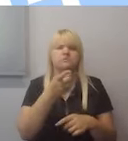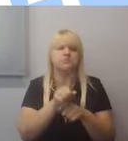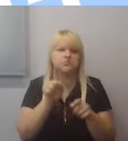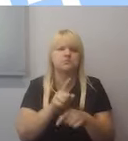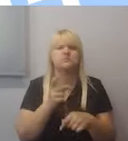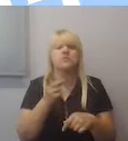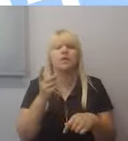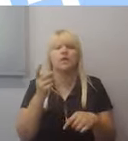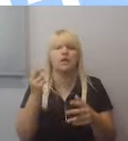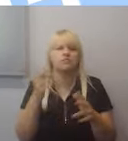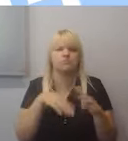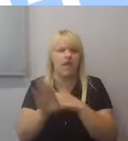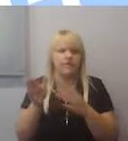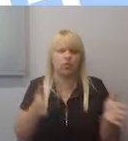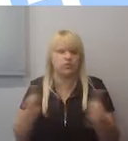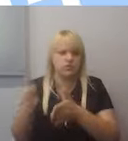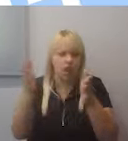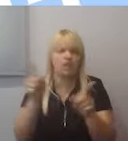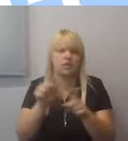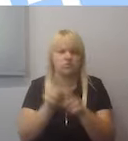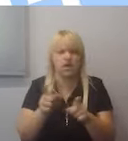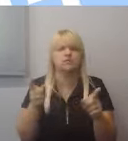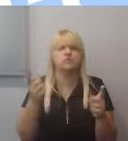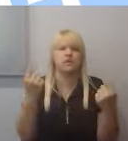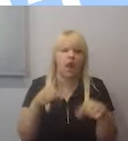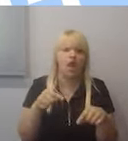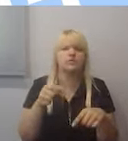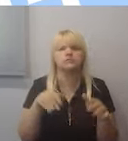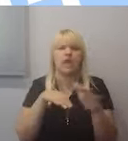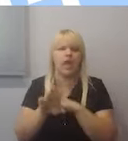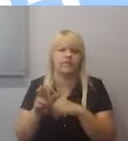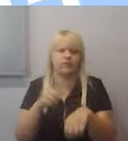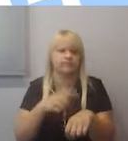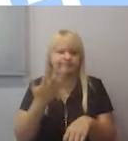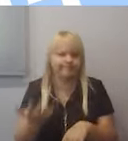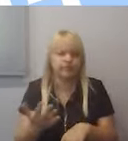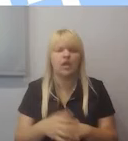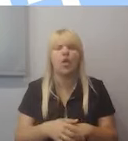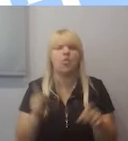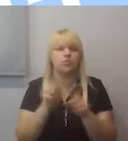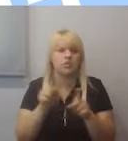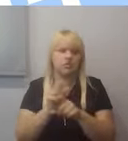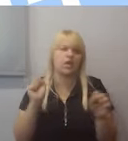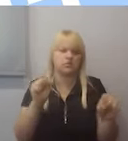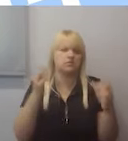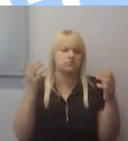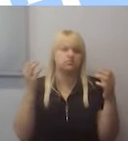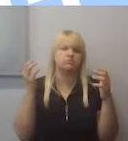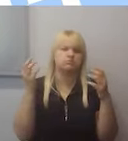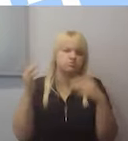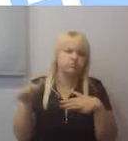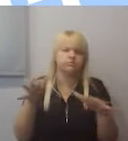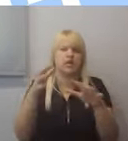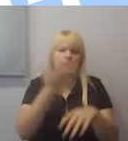ceļiem gan arī laiku šīs evakuācijas īstenošanai un aizsardzības pasākumiem iedzīvotājiem un citu saistošo